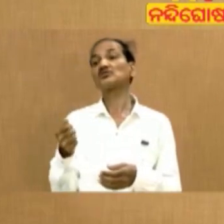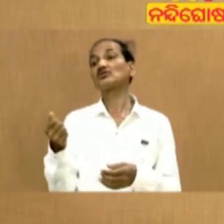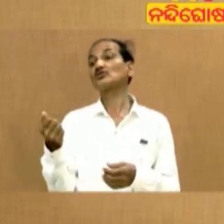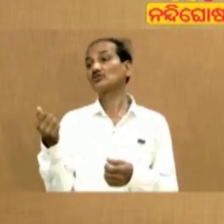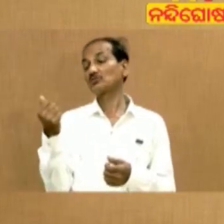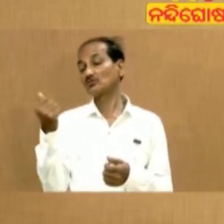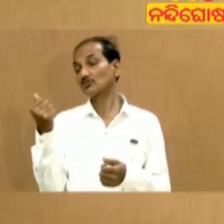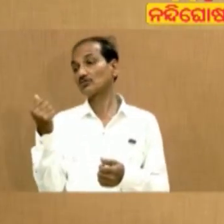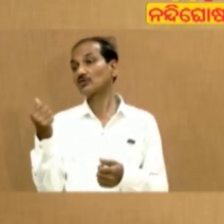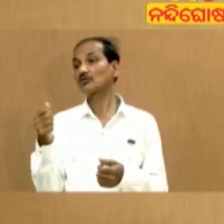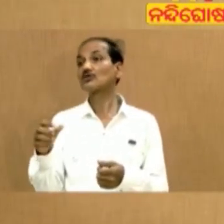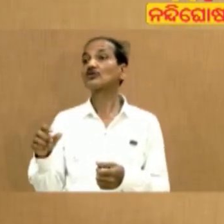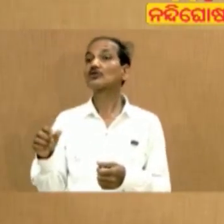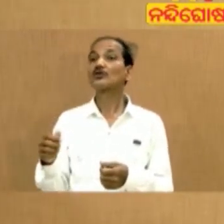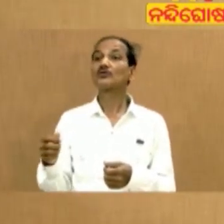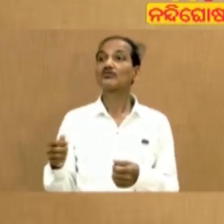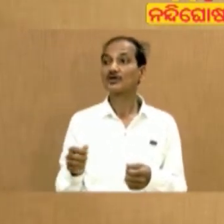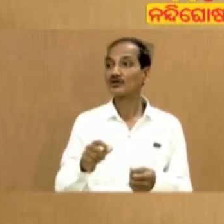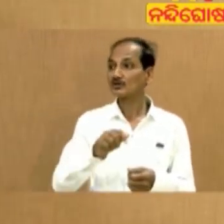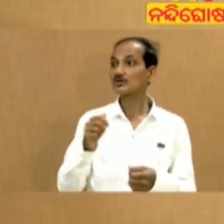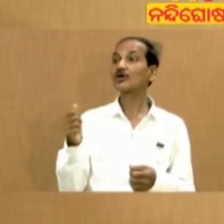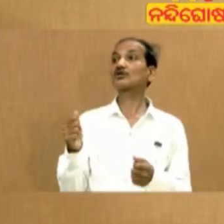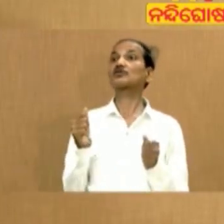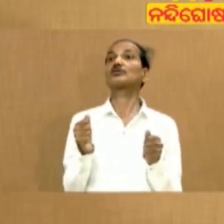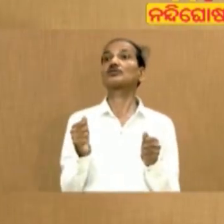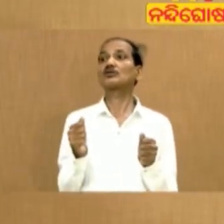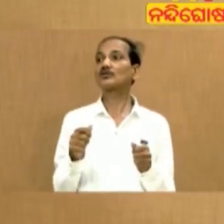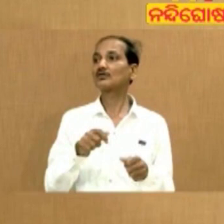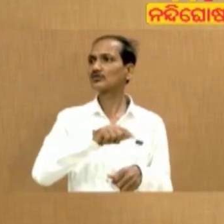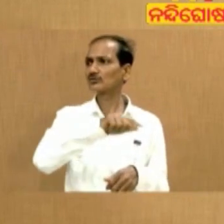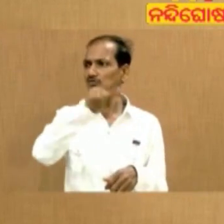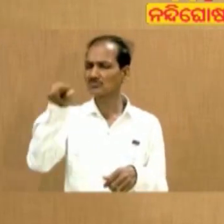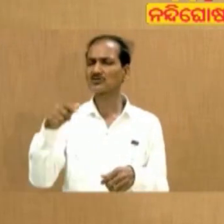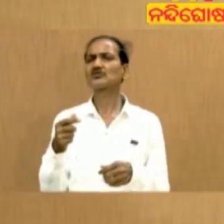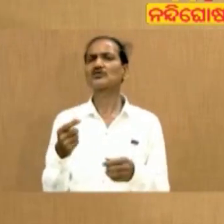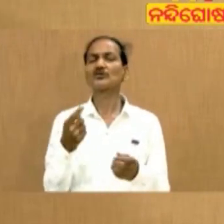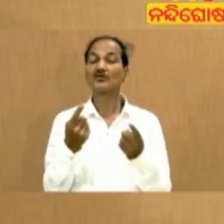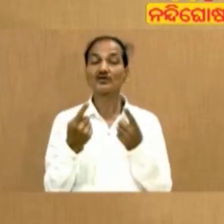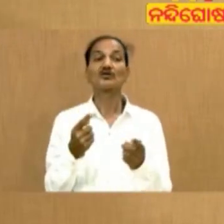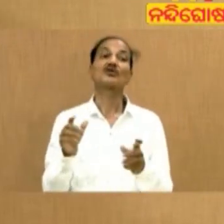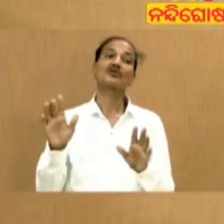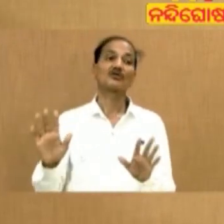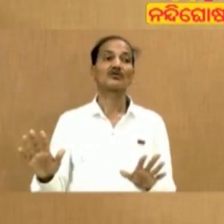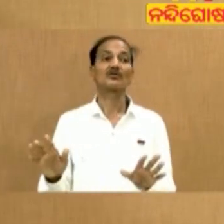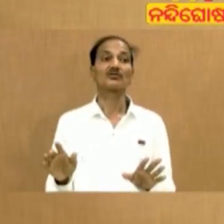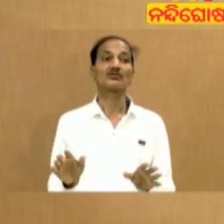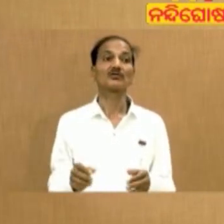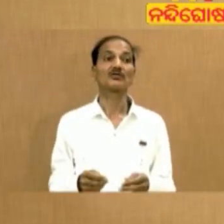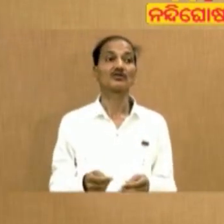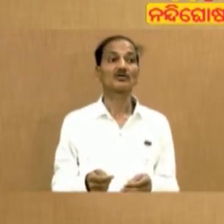ଏଇ ଯେଉଁ କର୍ଫ୍ୟୁ ଜାରି ହେଲା ଆଜି ରାତି 8ଟାରୁ ରବିବାର ରାତି 8ଟା ପର୍ଯ୍ୟନ୍ତ, କେଉଁଠି